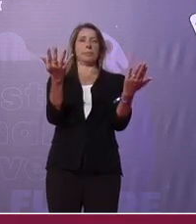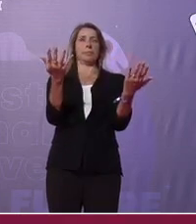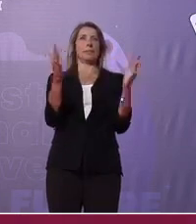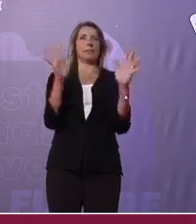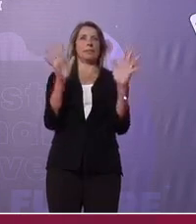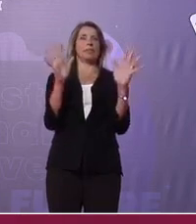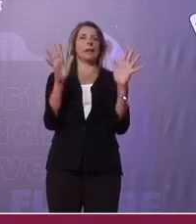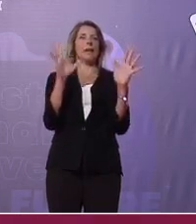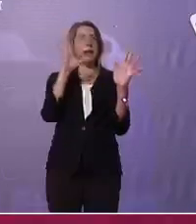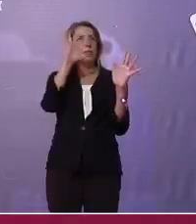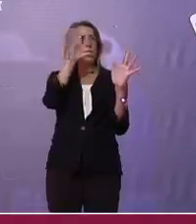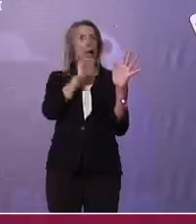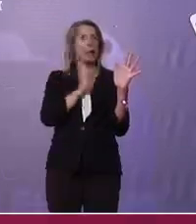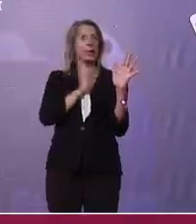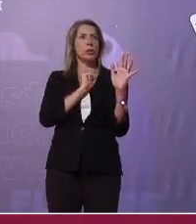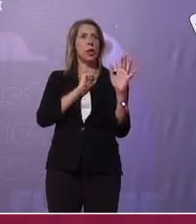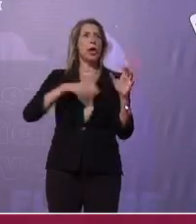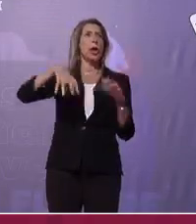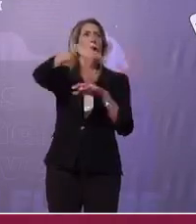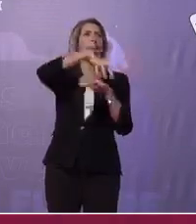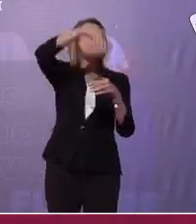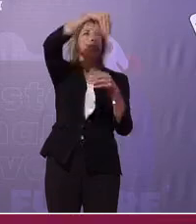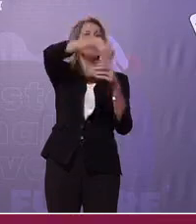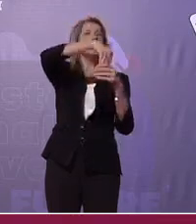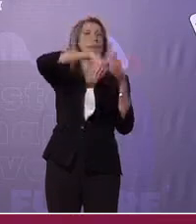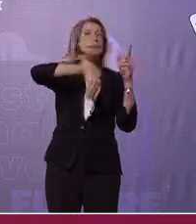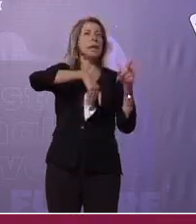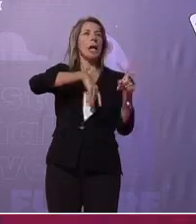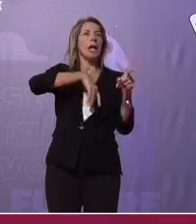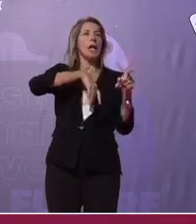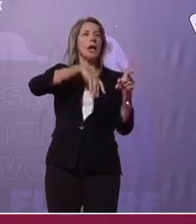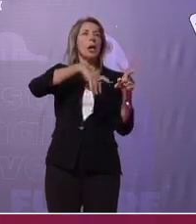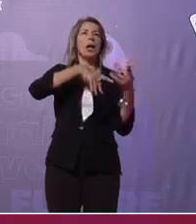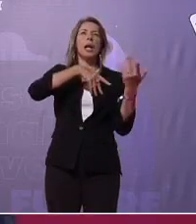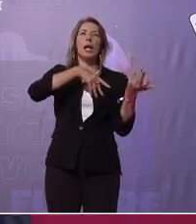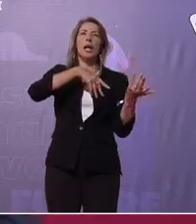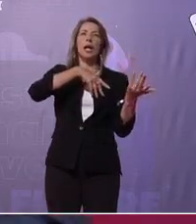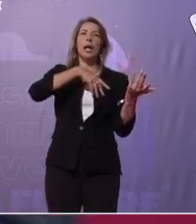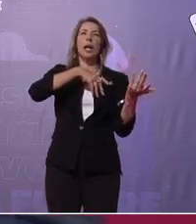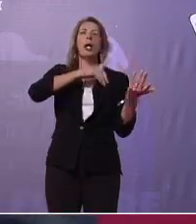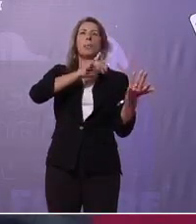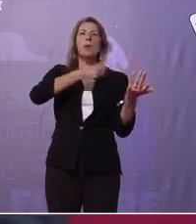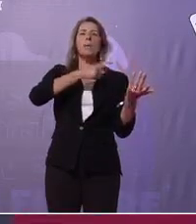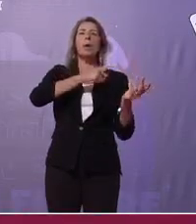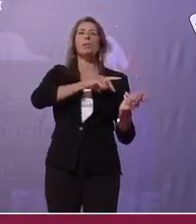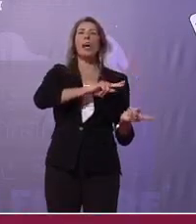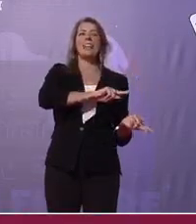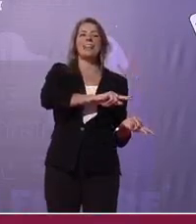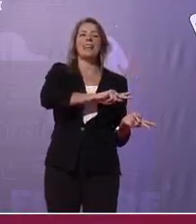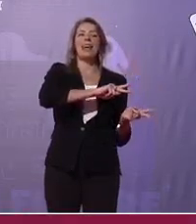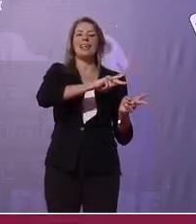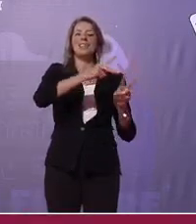che nei ministeri noi parliamo di uno degli aspetti fondamentali che è il trasferimento tecnologico cioè